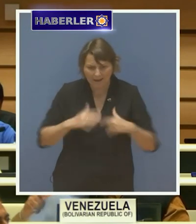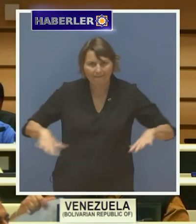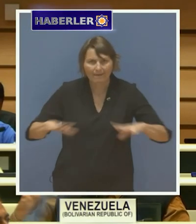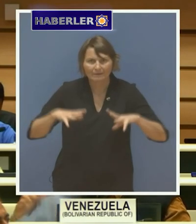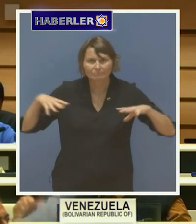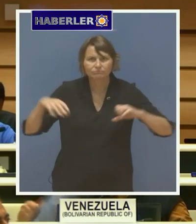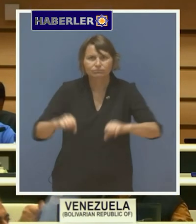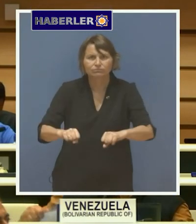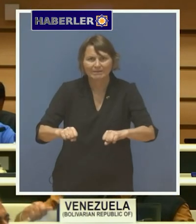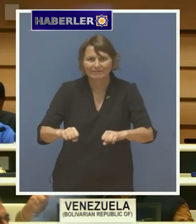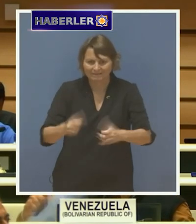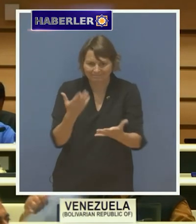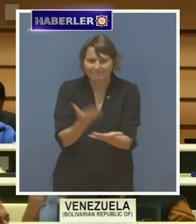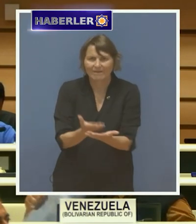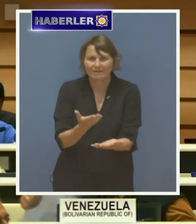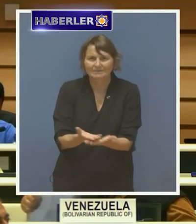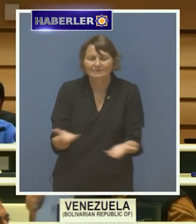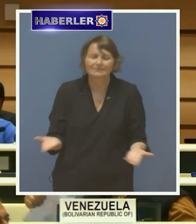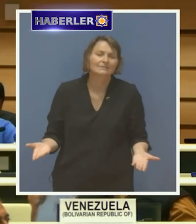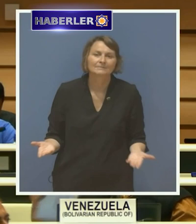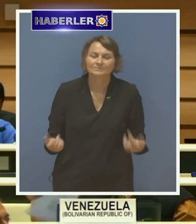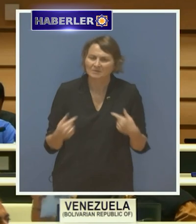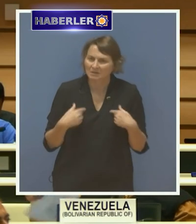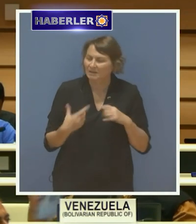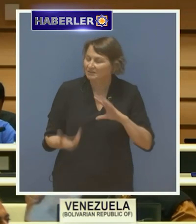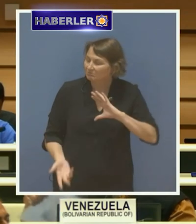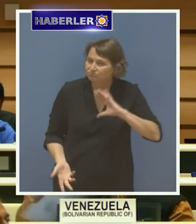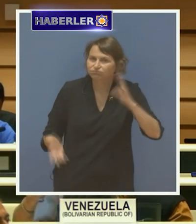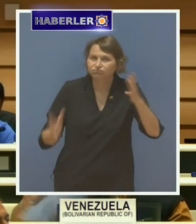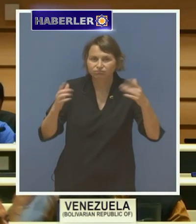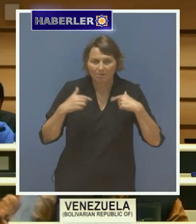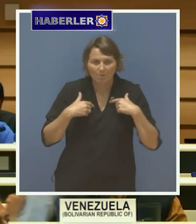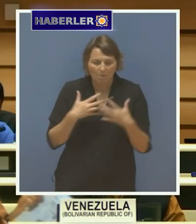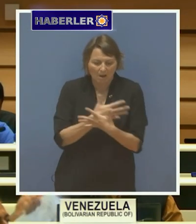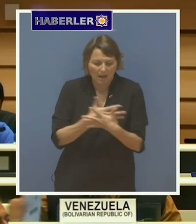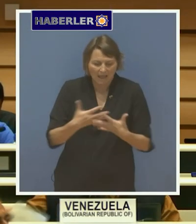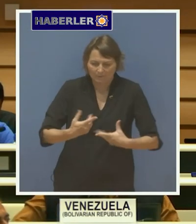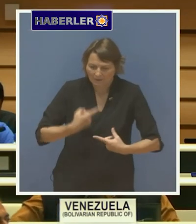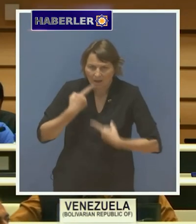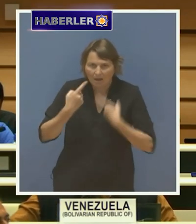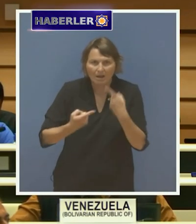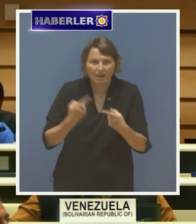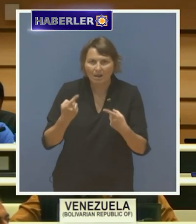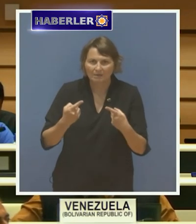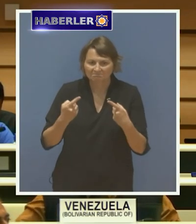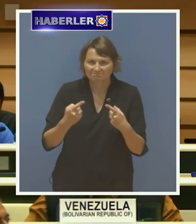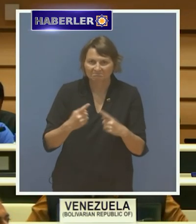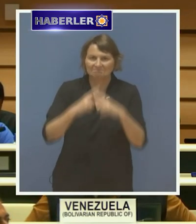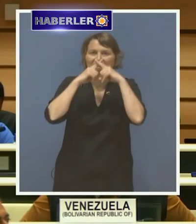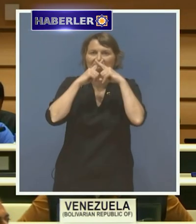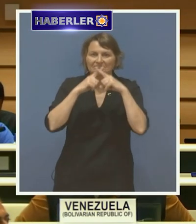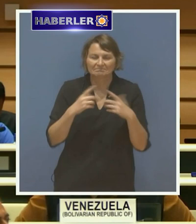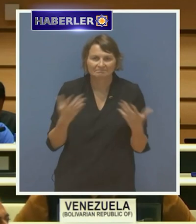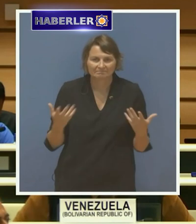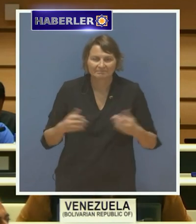mekanizmasından sunmaya hazır olduğumuz projeler çerçevesinde Batı Ermenistan'ın Ermenice dilinin ve Artsakh Ermeni